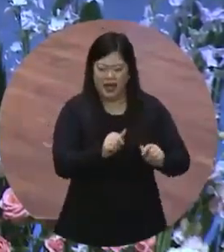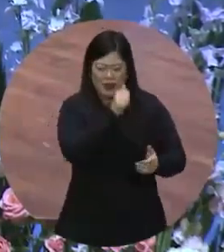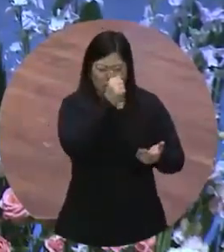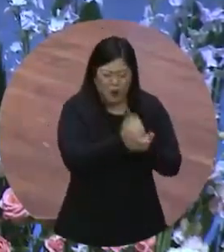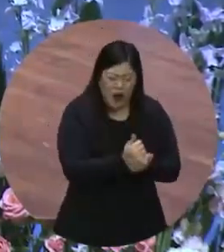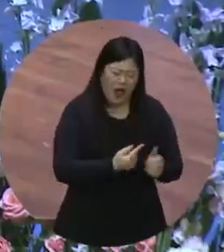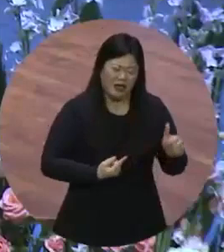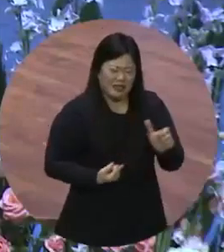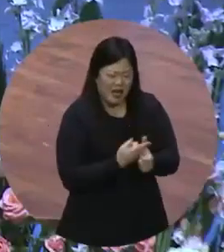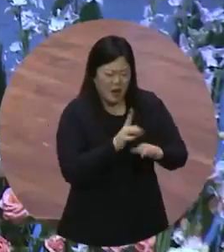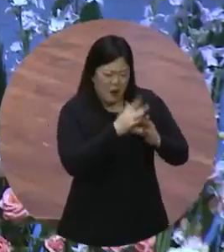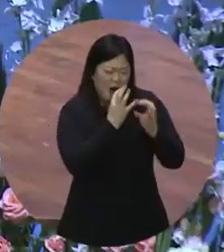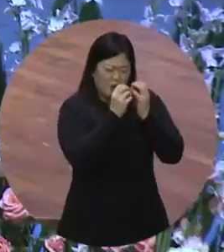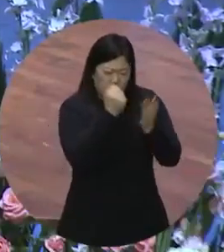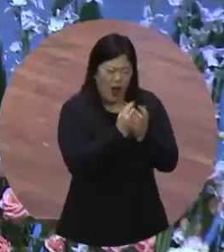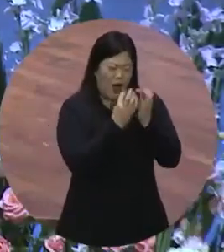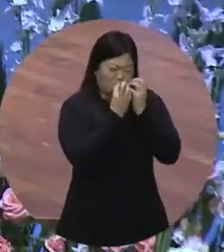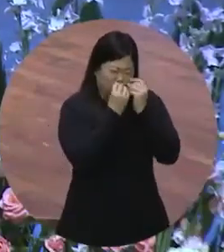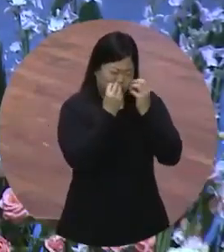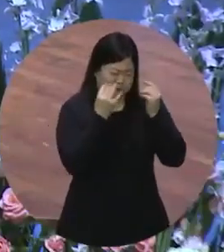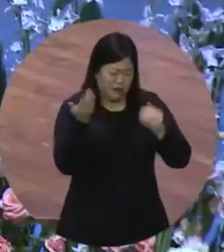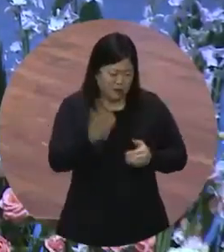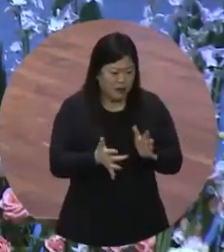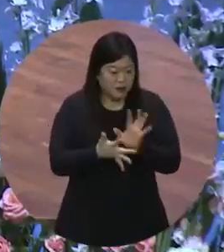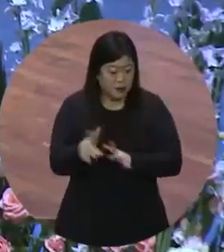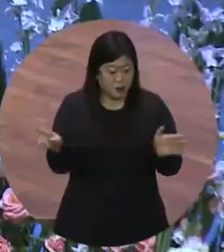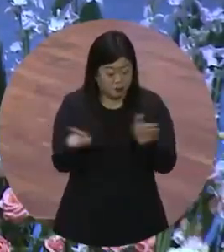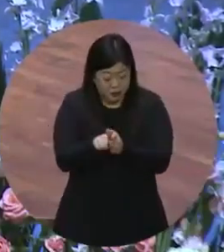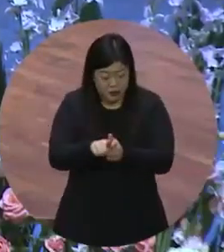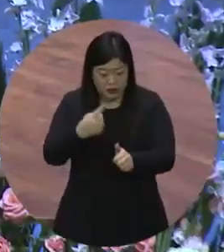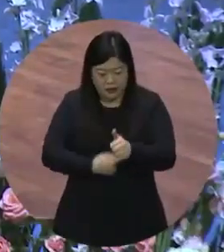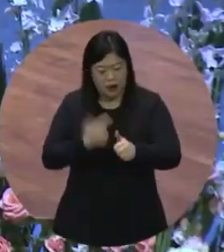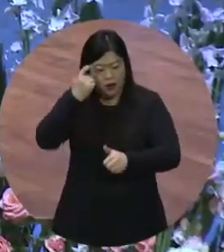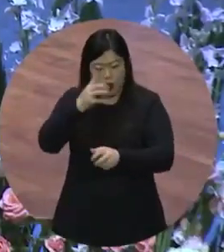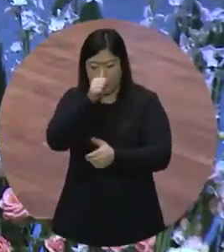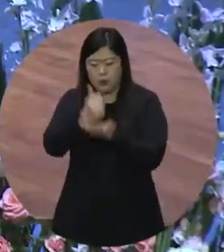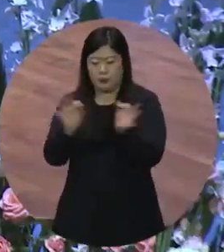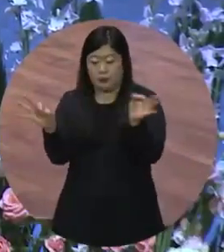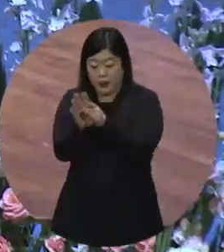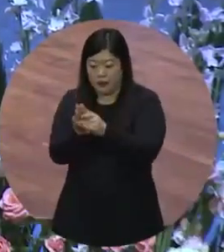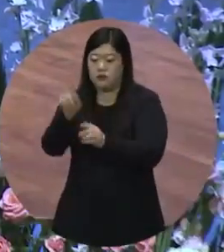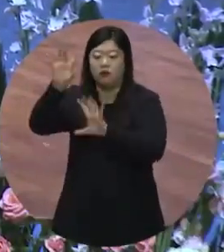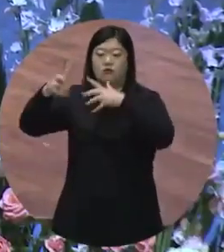온갖 죄 다 지었지만 예수 믿고 용서받는 강도도 들어가는 거예요.